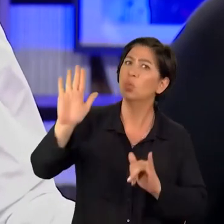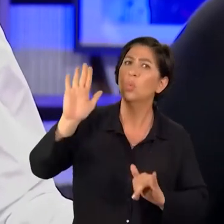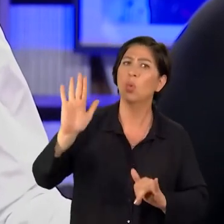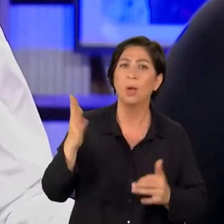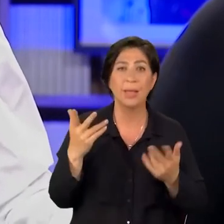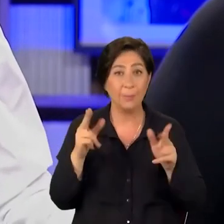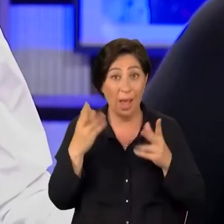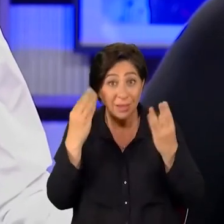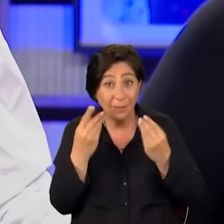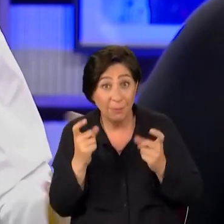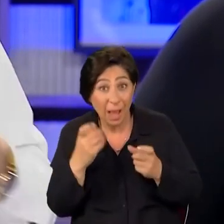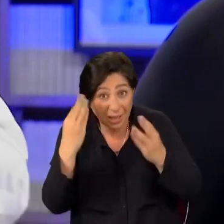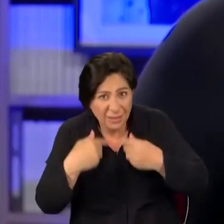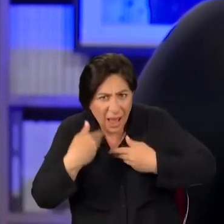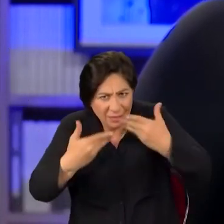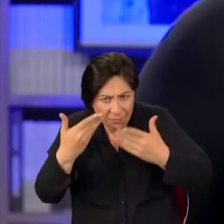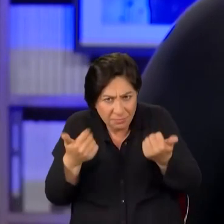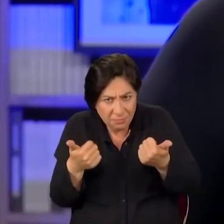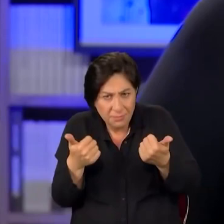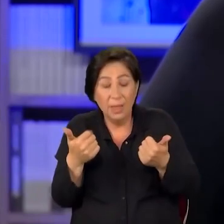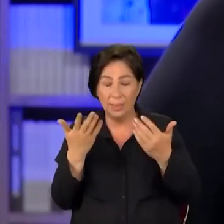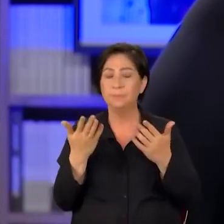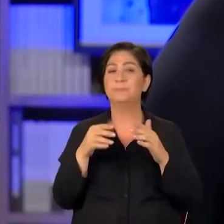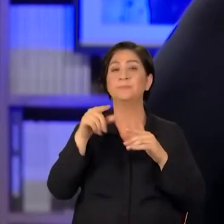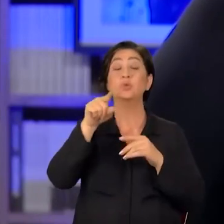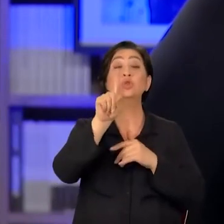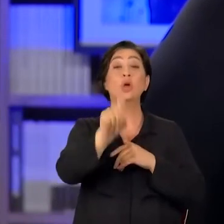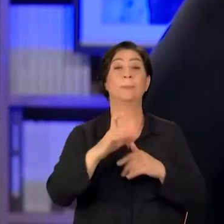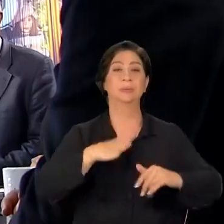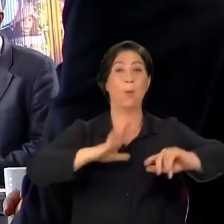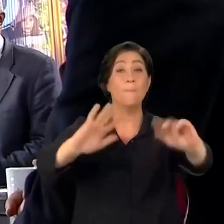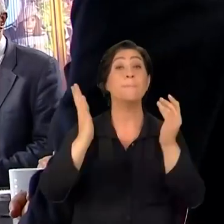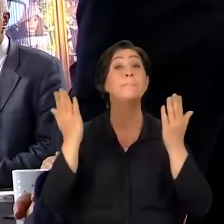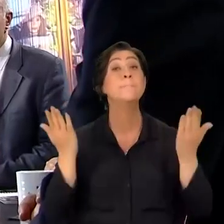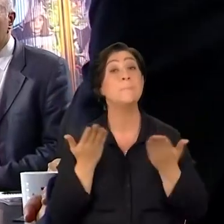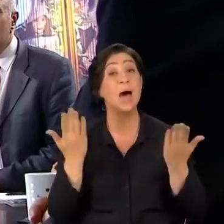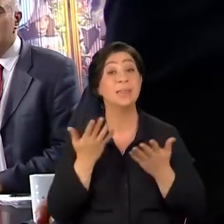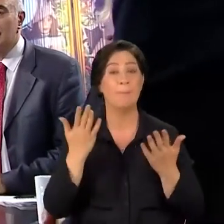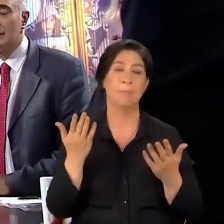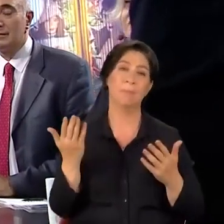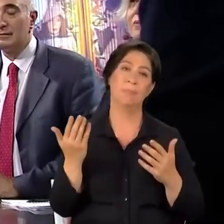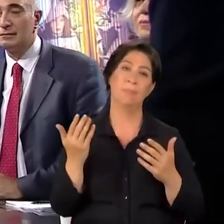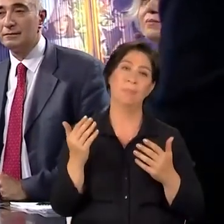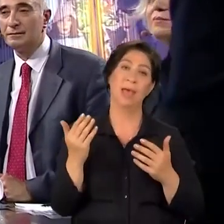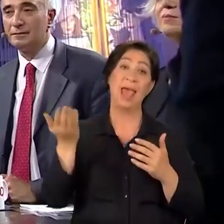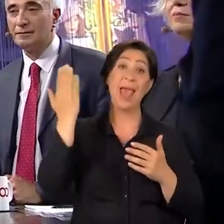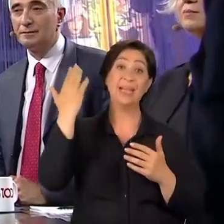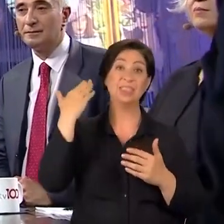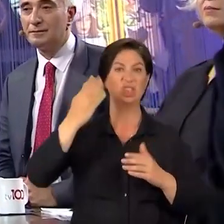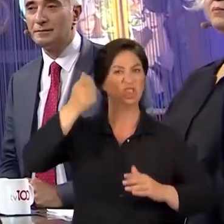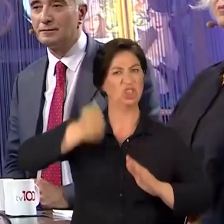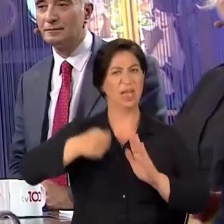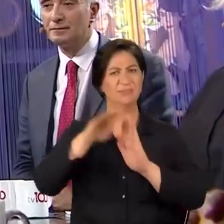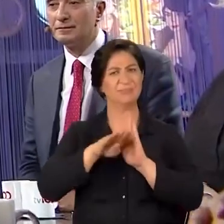şey olmuyor diye. Anlatabildim mi? Yani aslında şunu sormak istiyorum. Yani madem artık